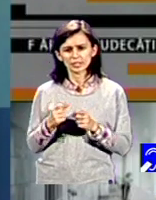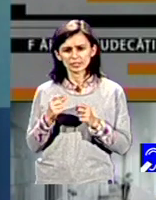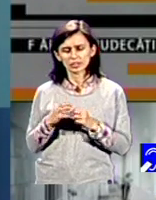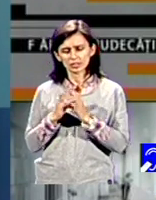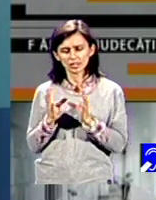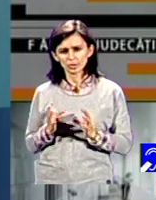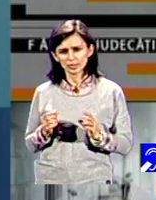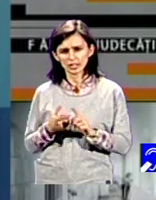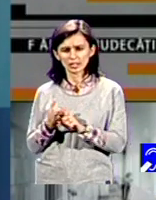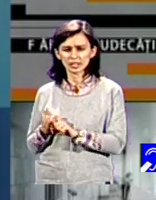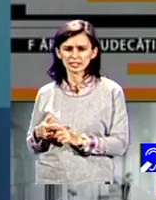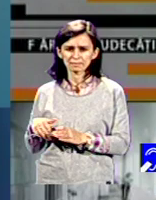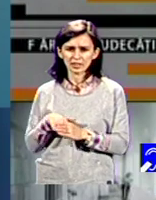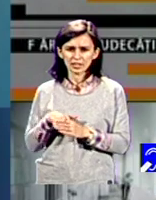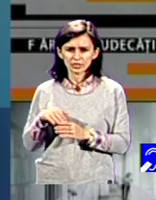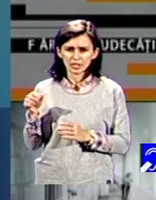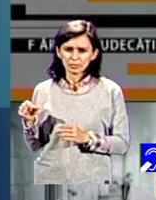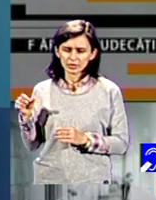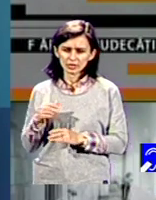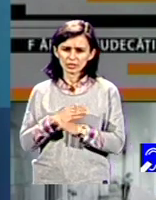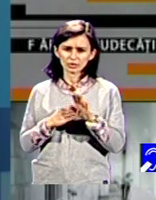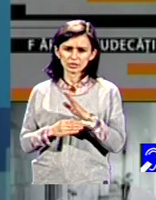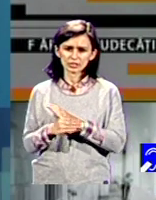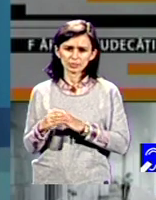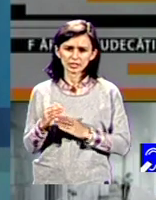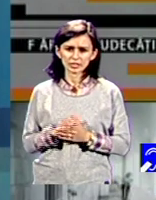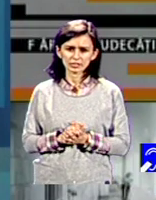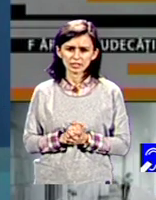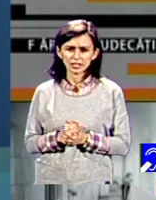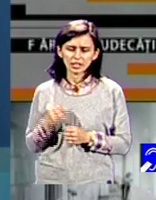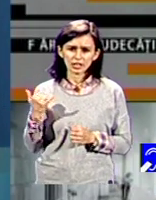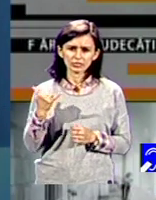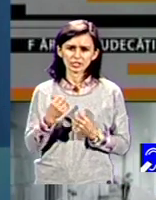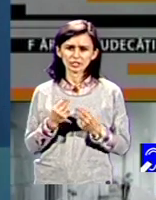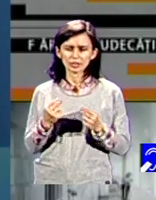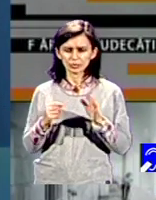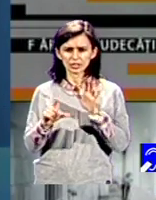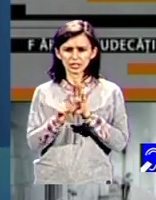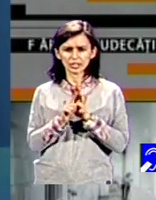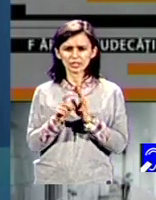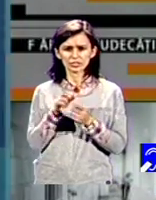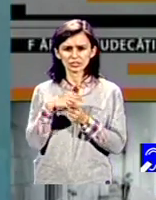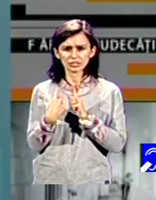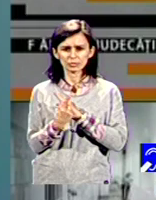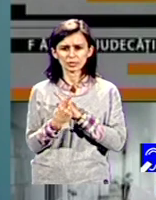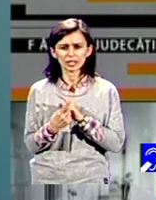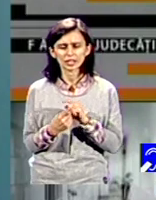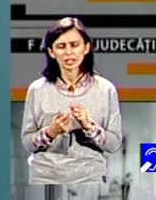angajabilitatea a persoanelor cu dizabilități au venit apoi foarte multe legi foarte multe schimbări legislative care